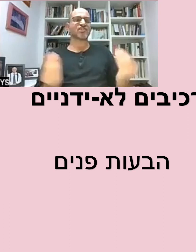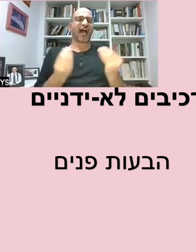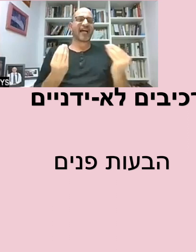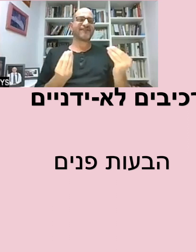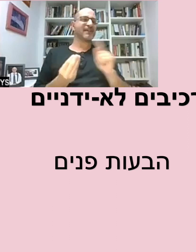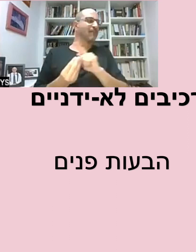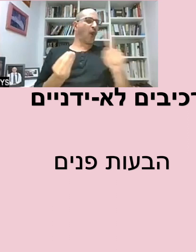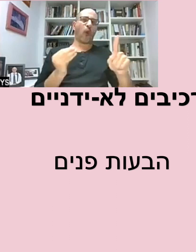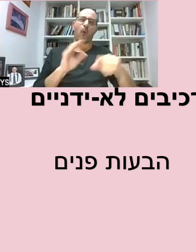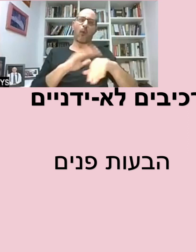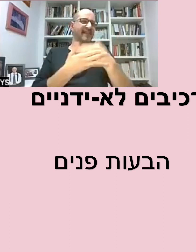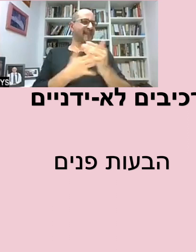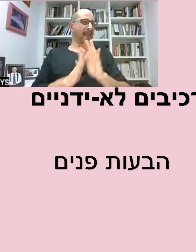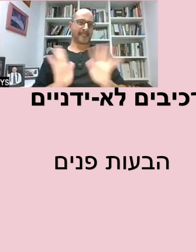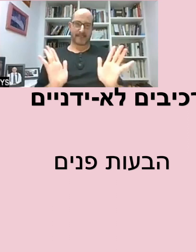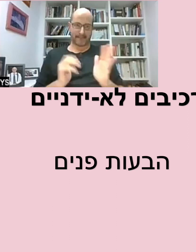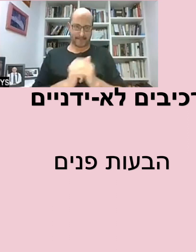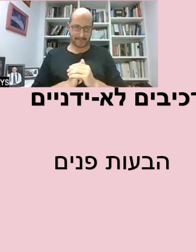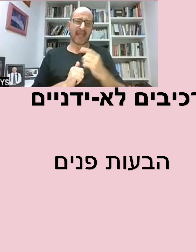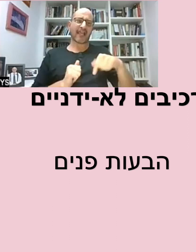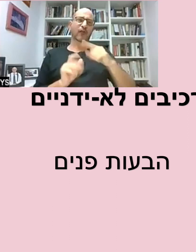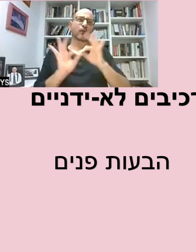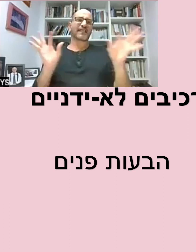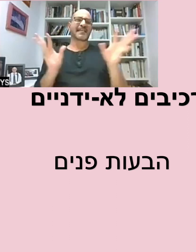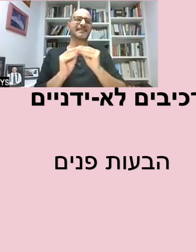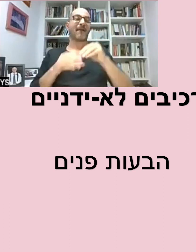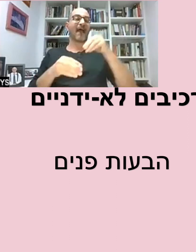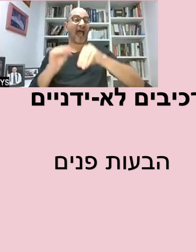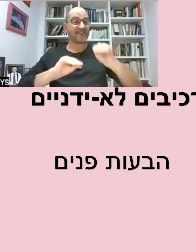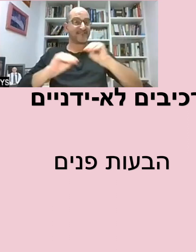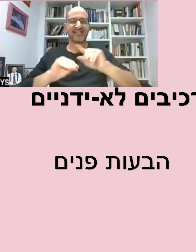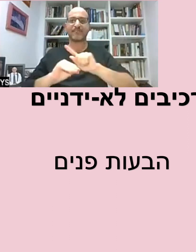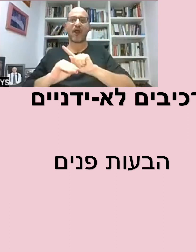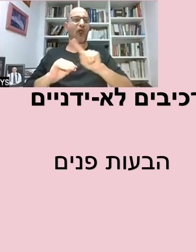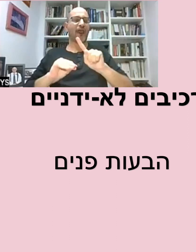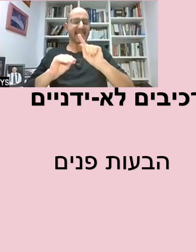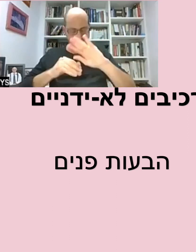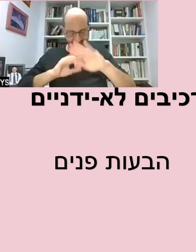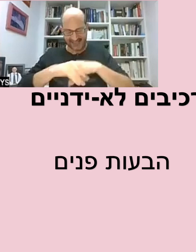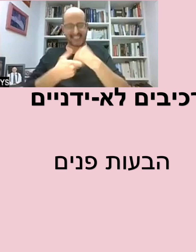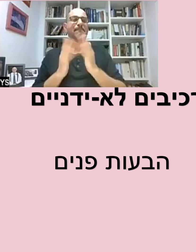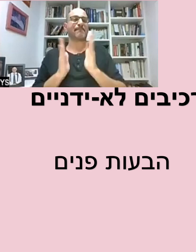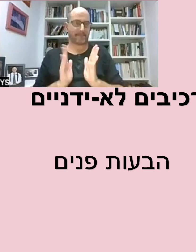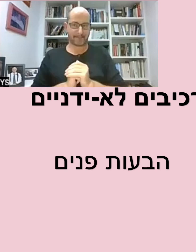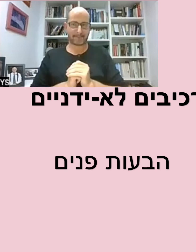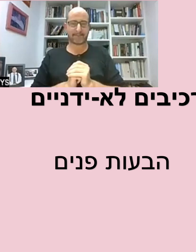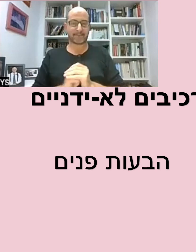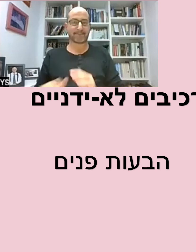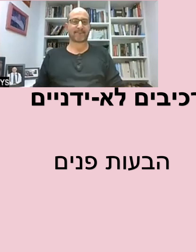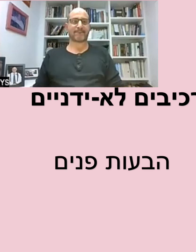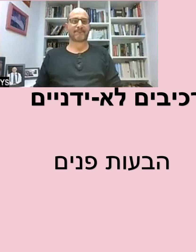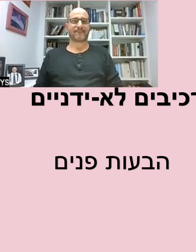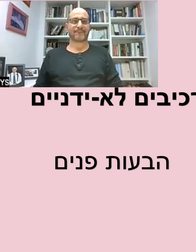ידניים ויש רכיבים לא ידניים. אנחנו נתחיל קודם עם הרכיבים הידניים.